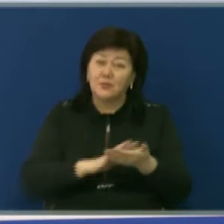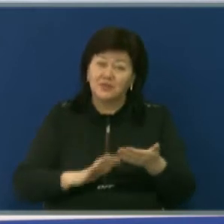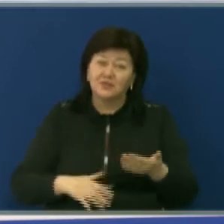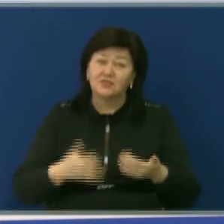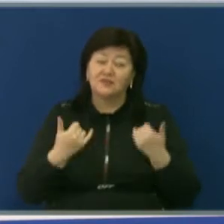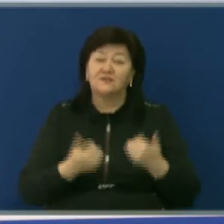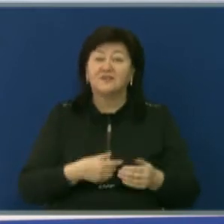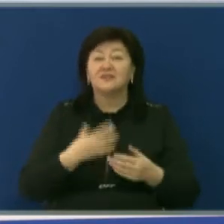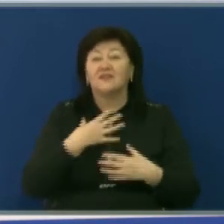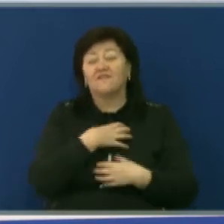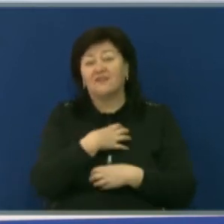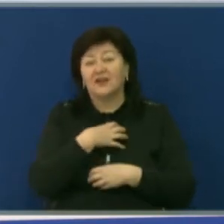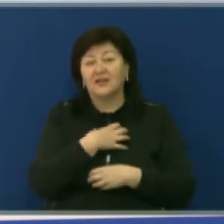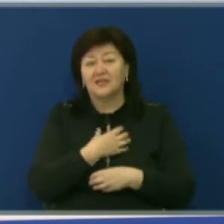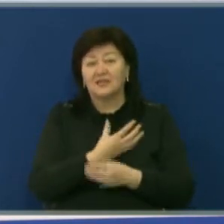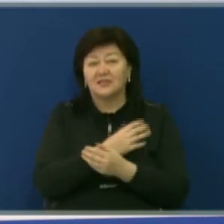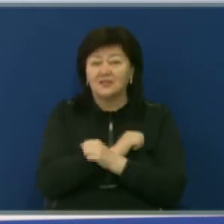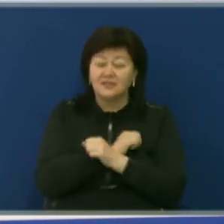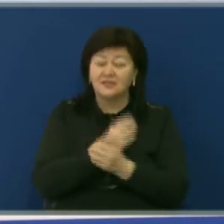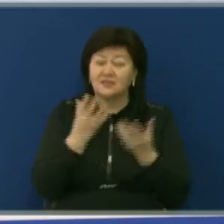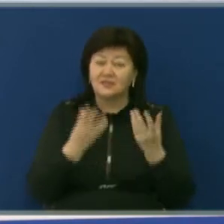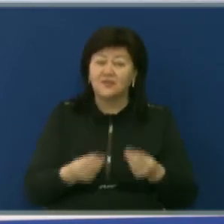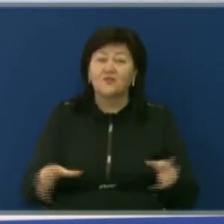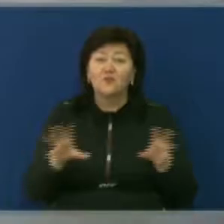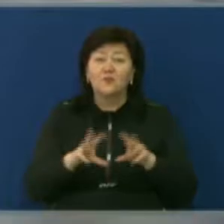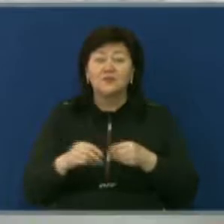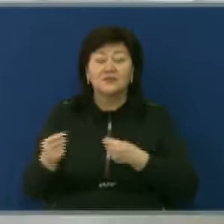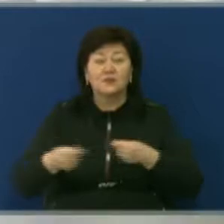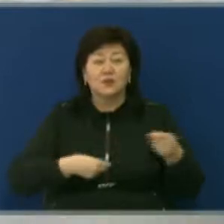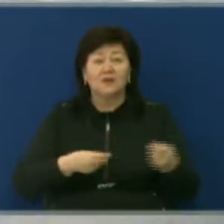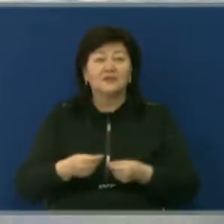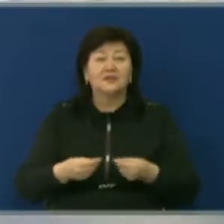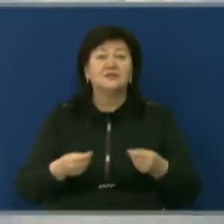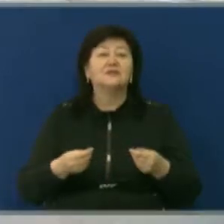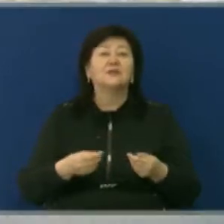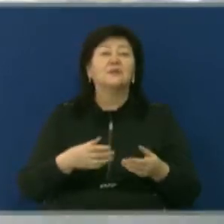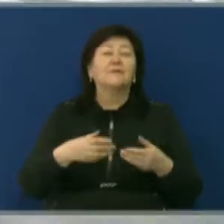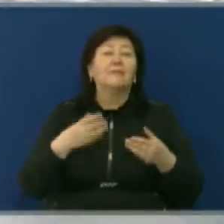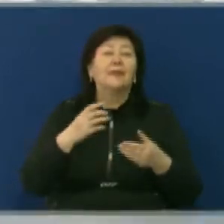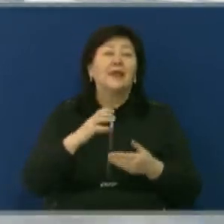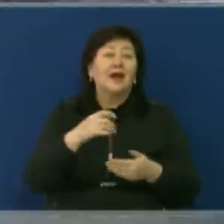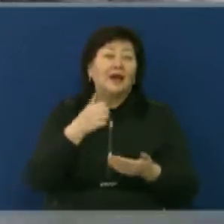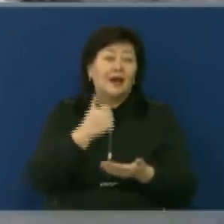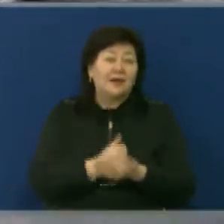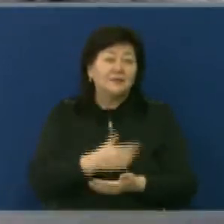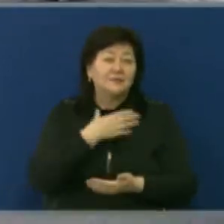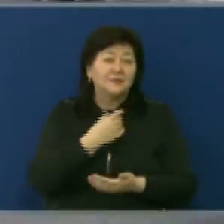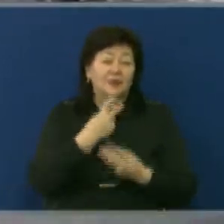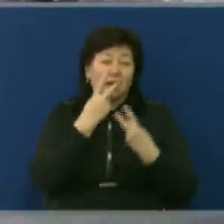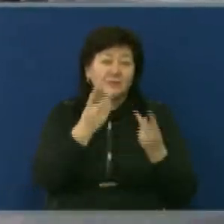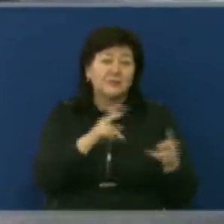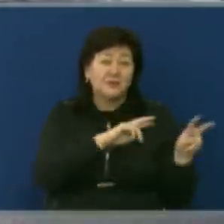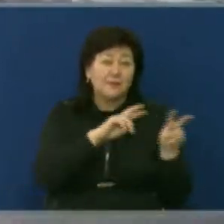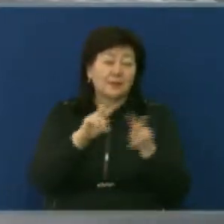продолжается. В эти выходные данный объект вместе с руководителями городских отделов посетил Аким Семей Нурмбет Сактаганов. Осмотрев